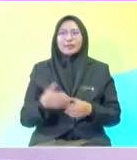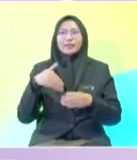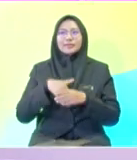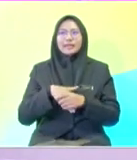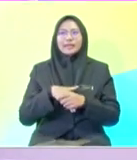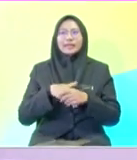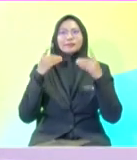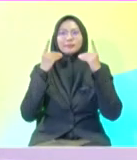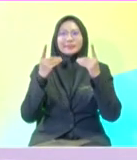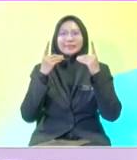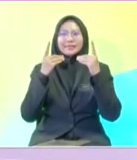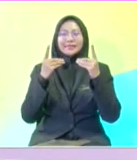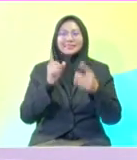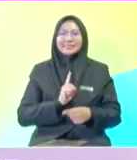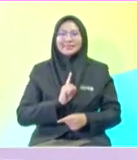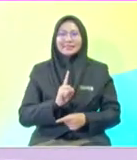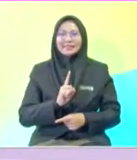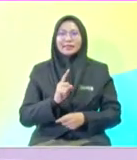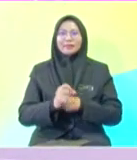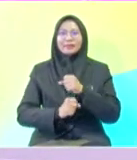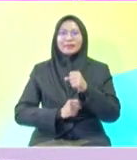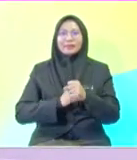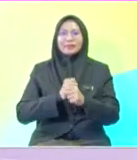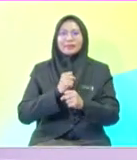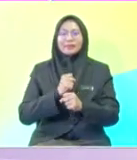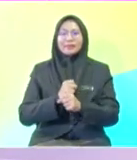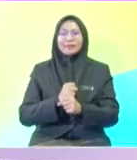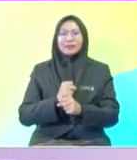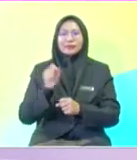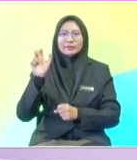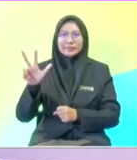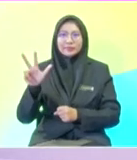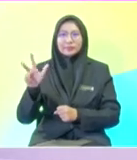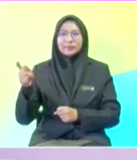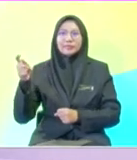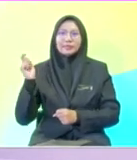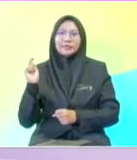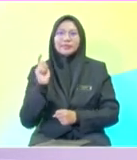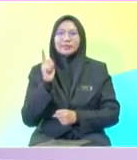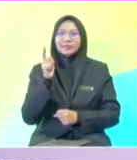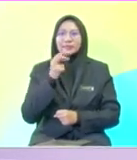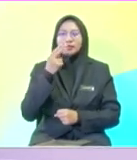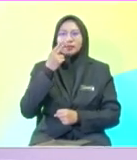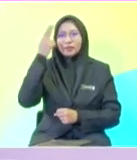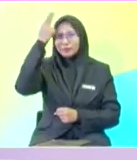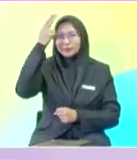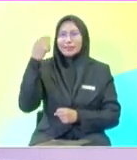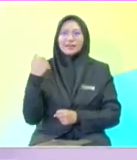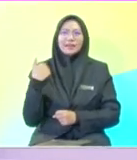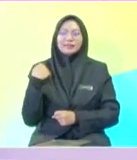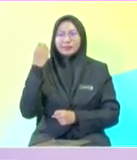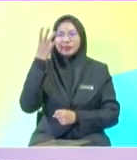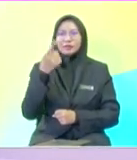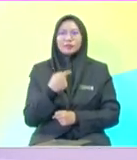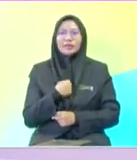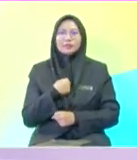Pendidikan Islam tahun 3 dan tadi Ustaz ada Teguh saya bacaan saya ada yang kurang tepat jadi pada hari ini Ustaz